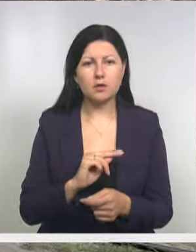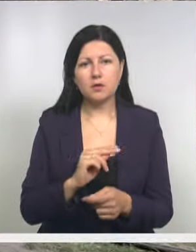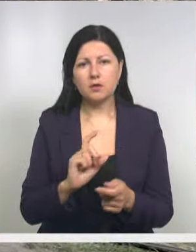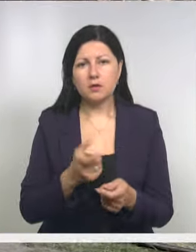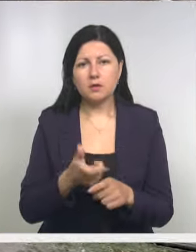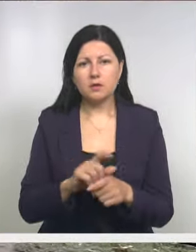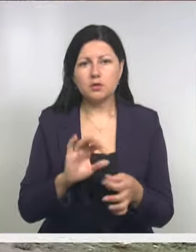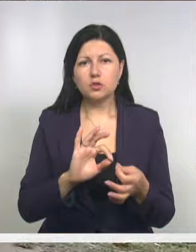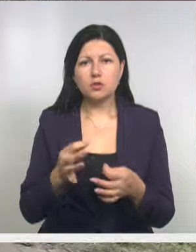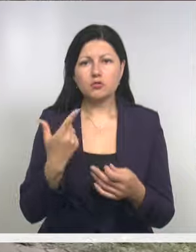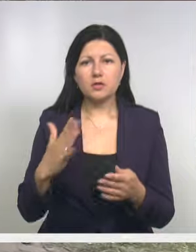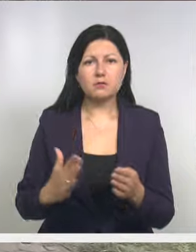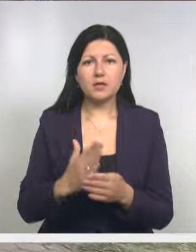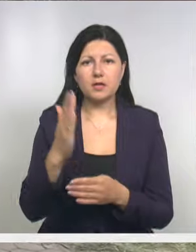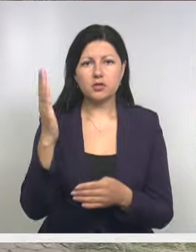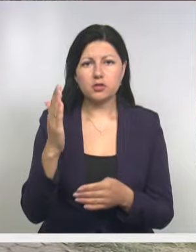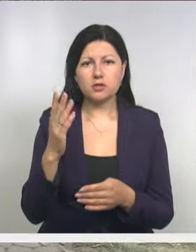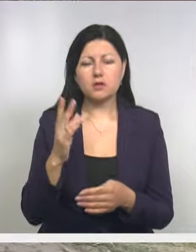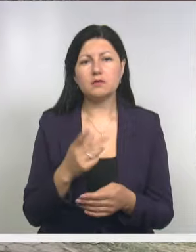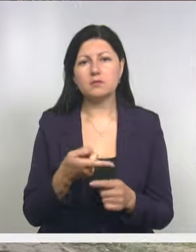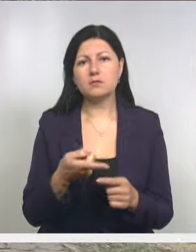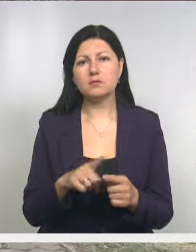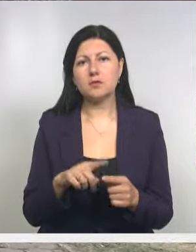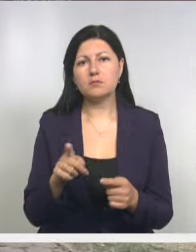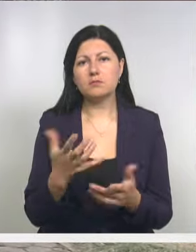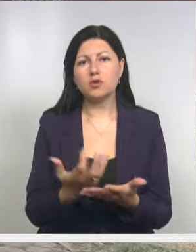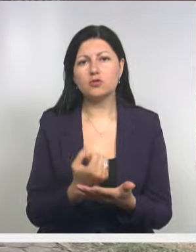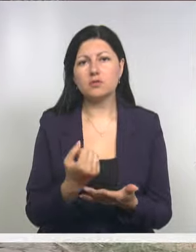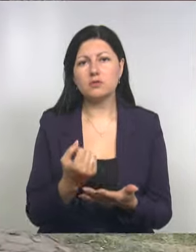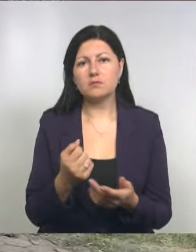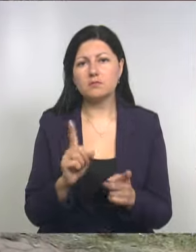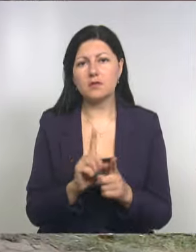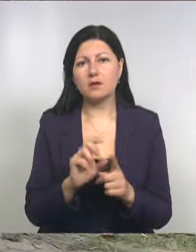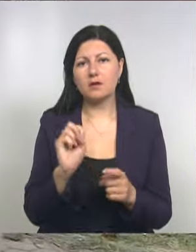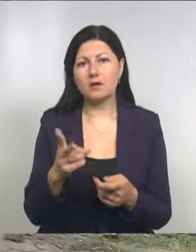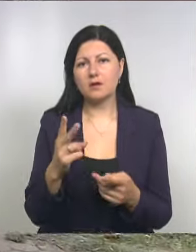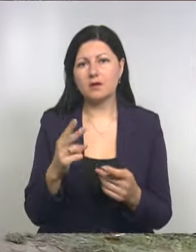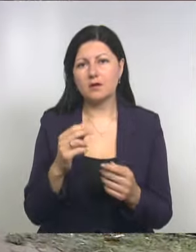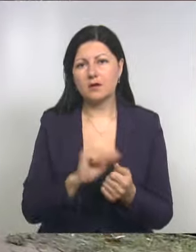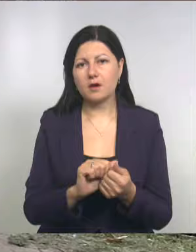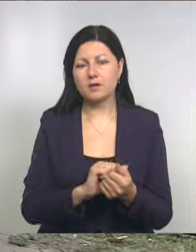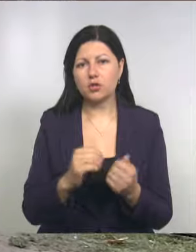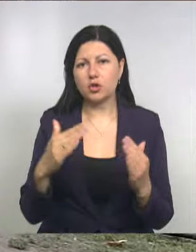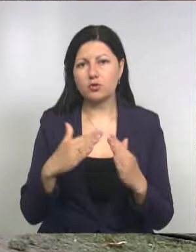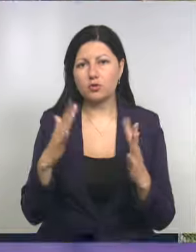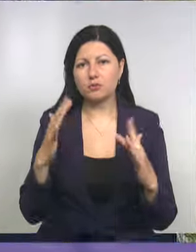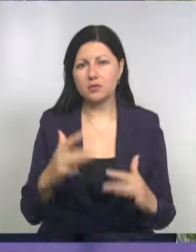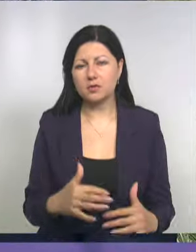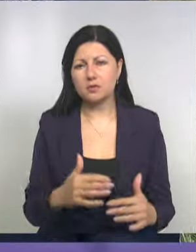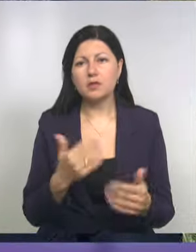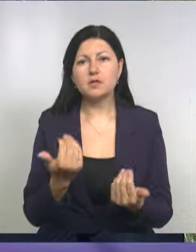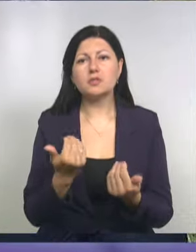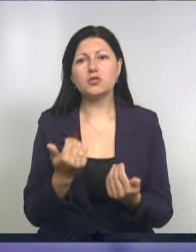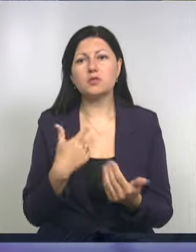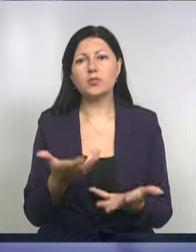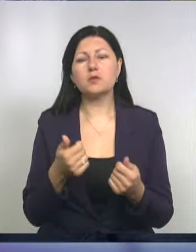наверху, вот там где трещина на плите, там по сути сложилась ситуация карточного домика. Какую плиту не возьмешь, все остальные посыпятся вниз. Мы сейчас